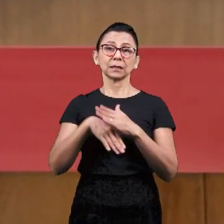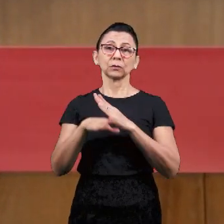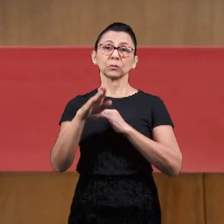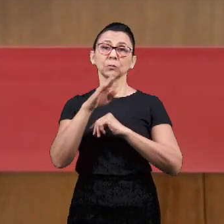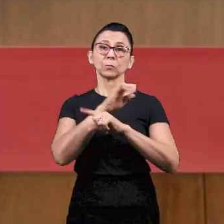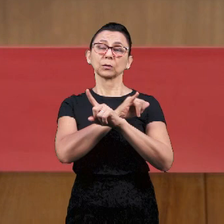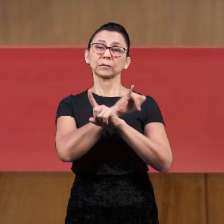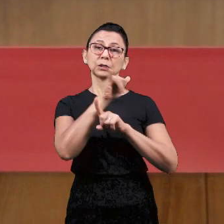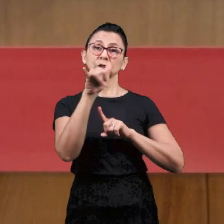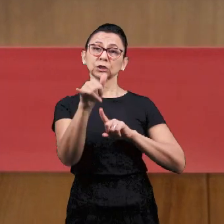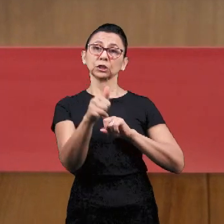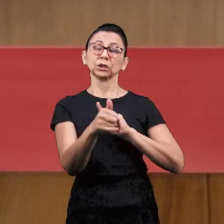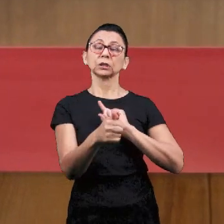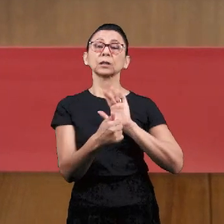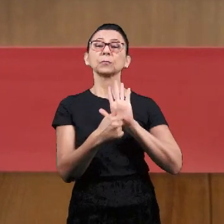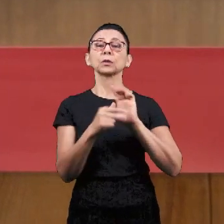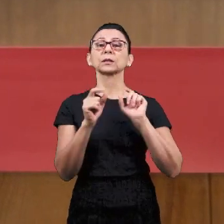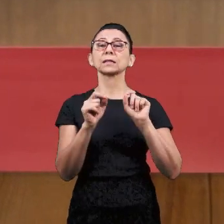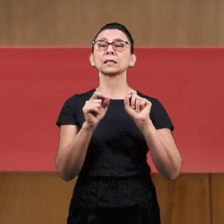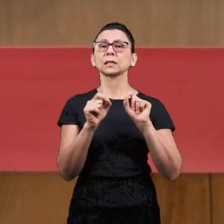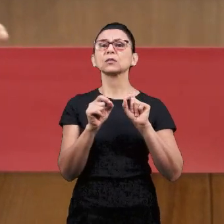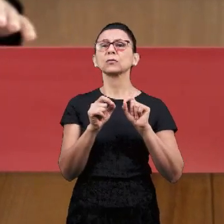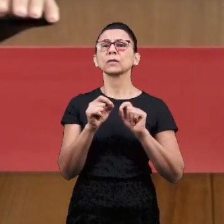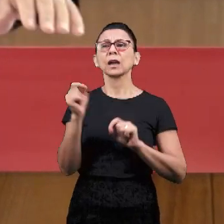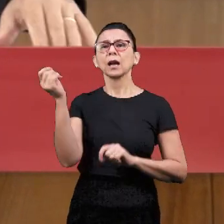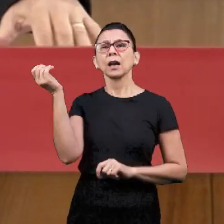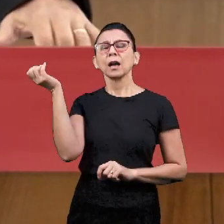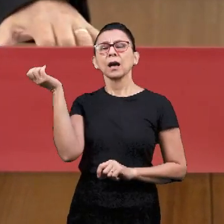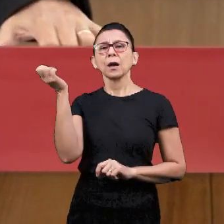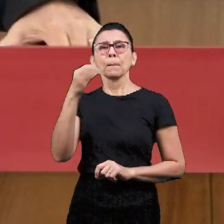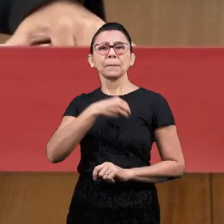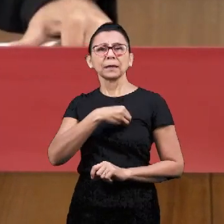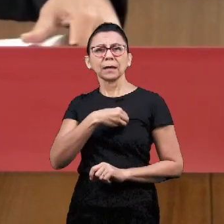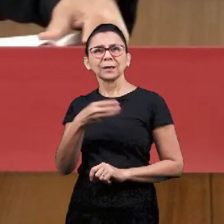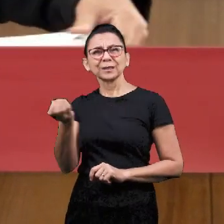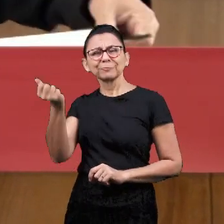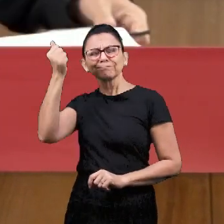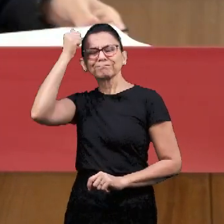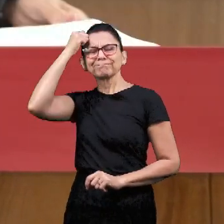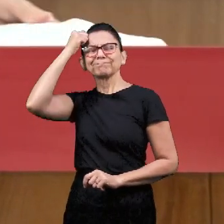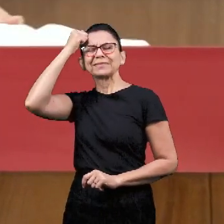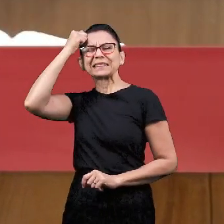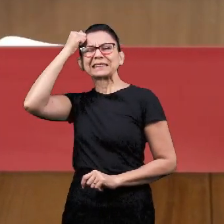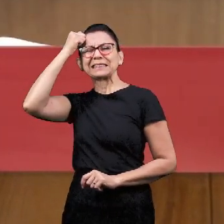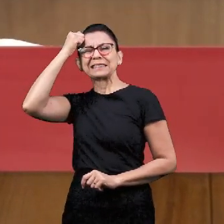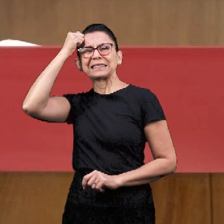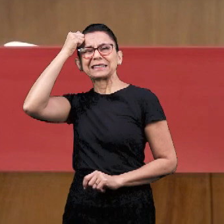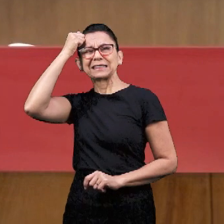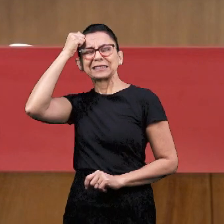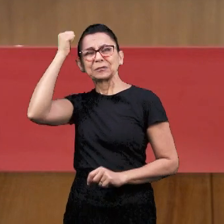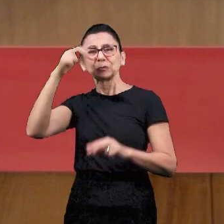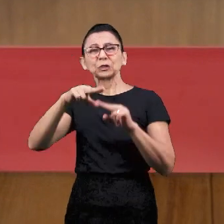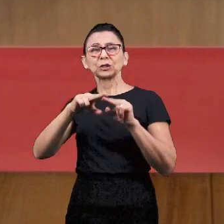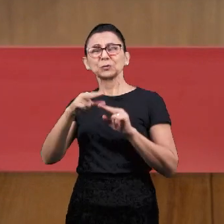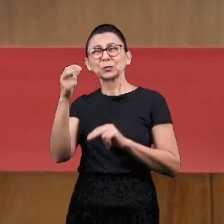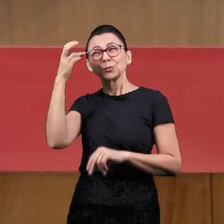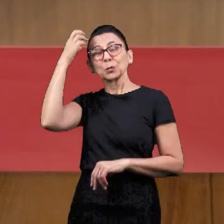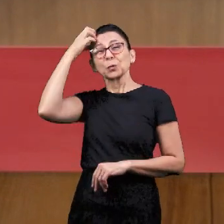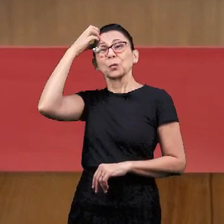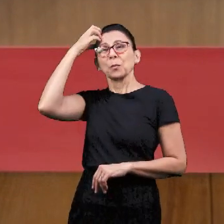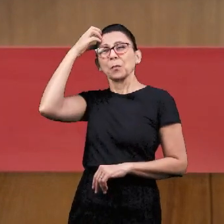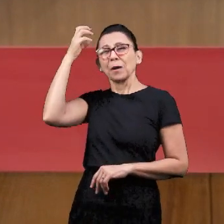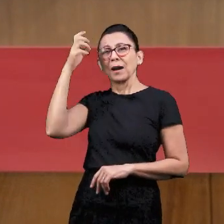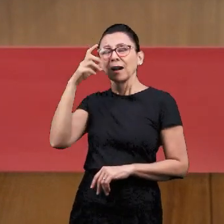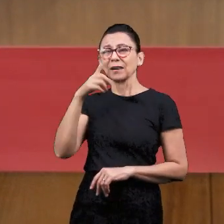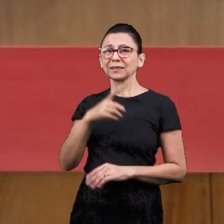Cela nous parle de notre repentance et la confession de nos péchés pour